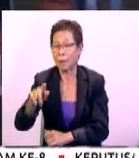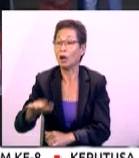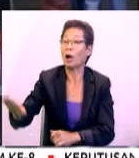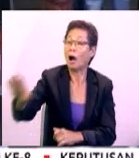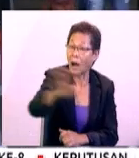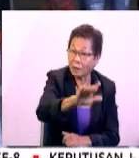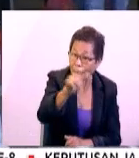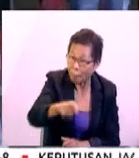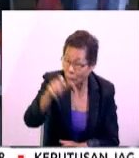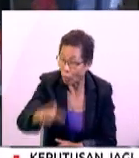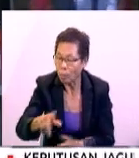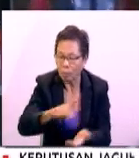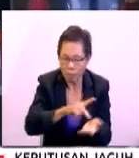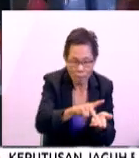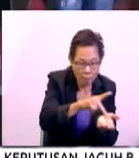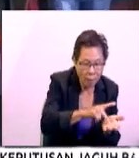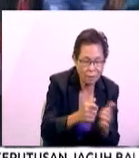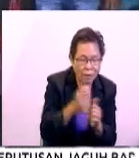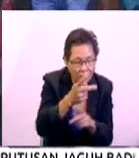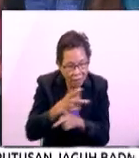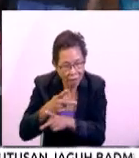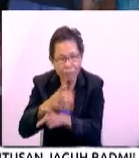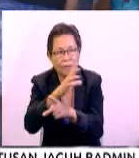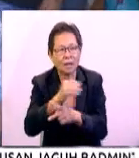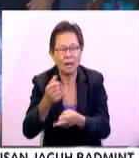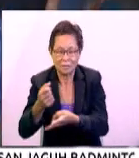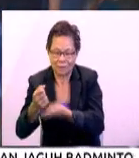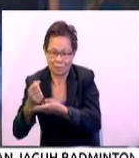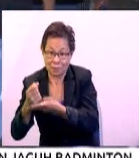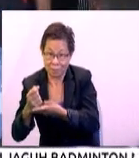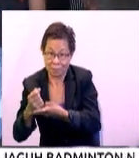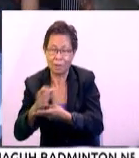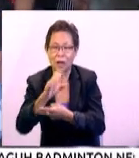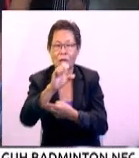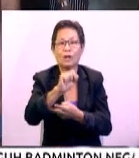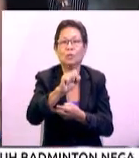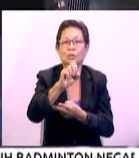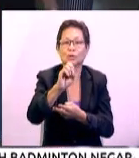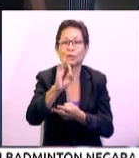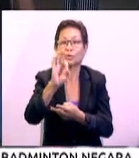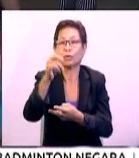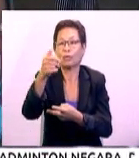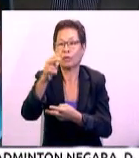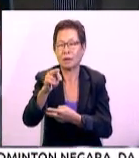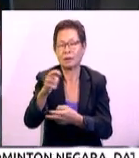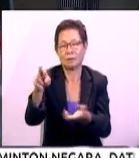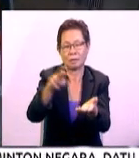pengguna, perlulah berbelanja dengan berhemah dan berjimat cermat. Sofia Nasrun, RTM.